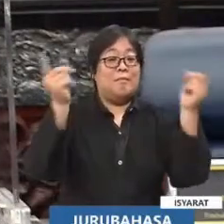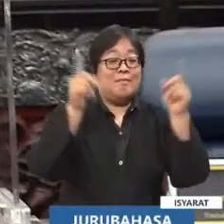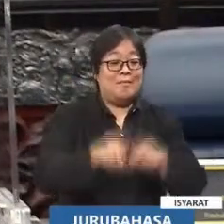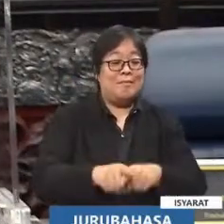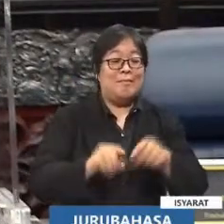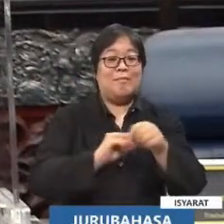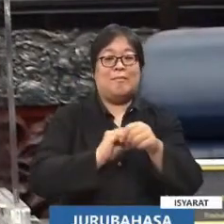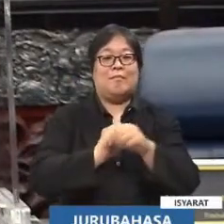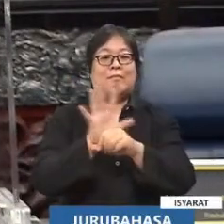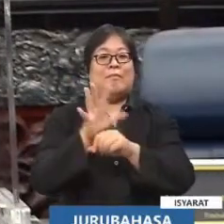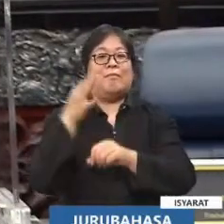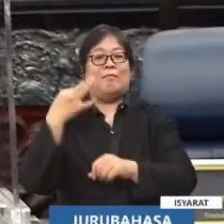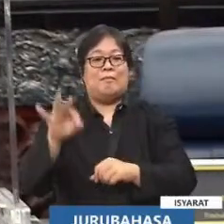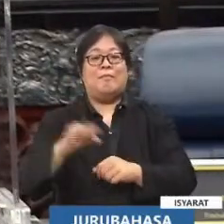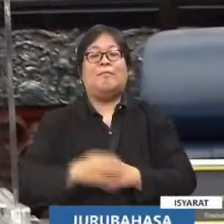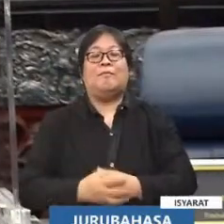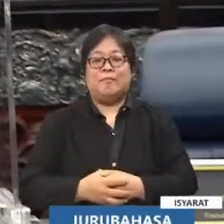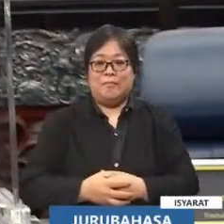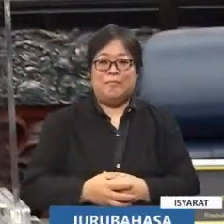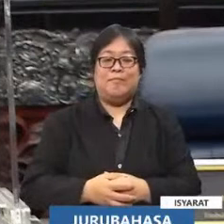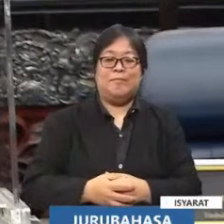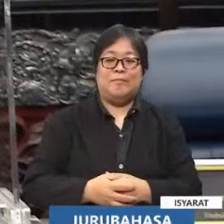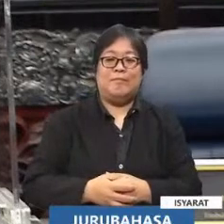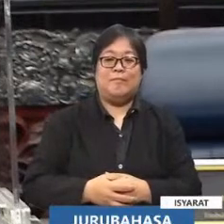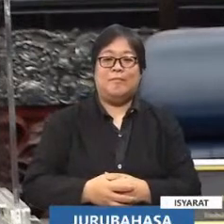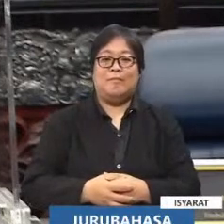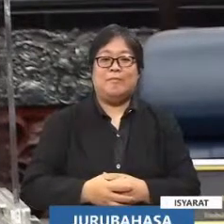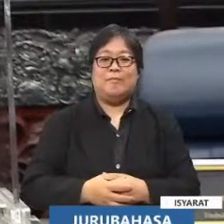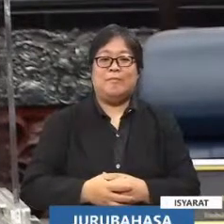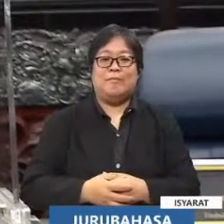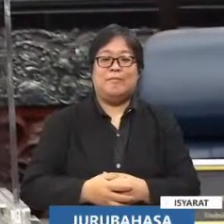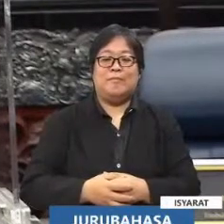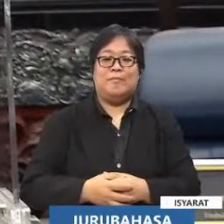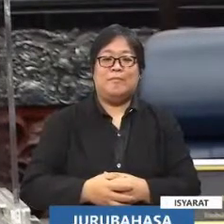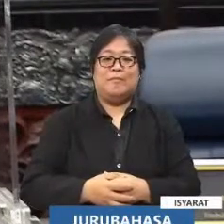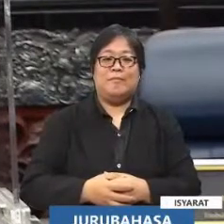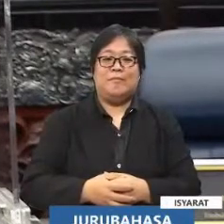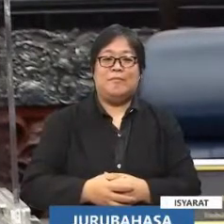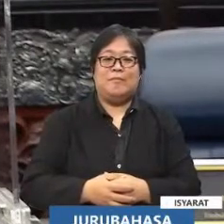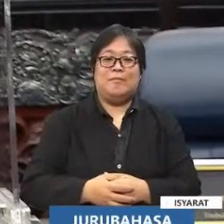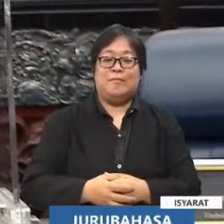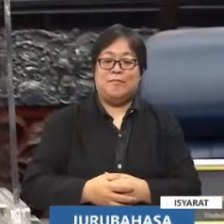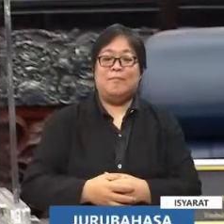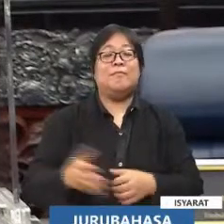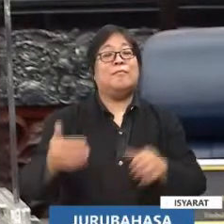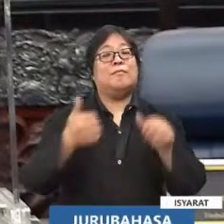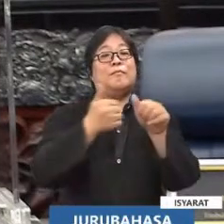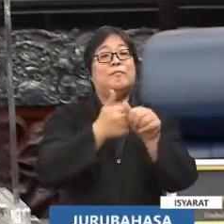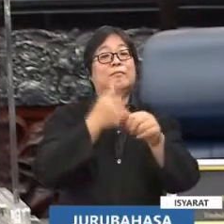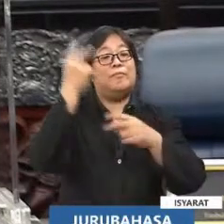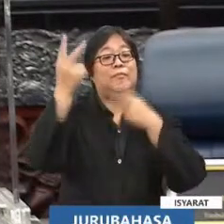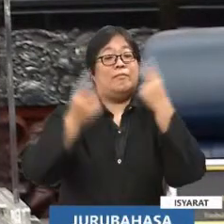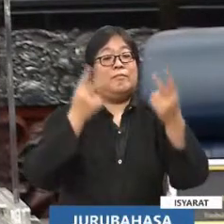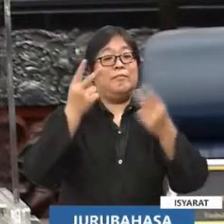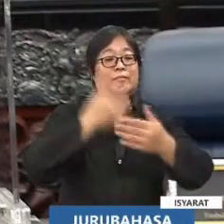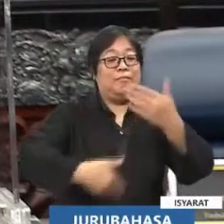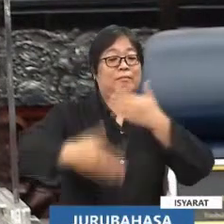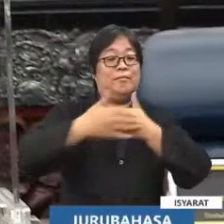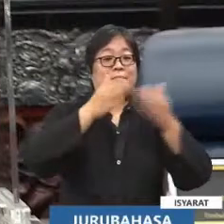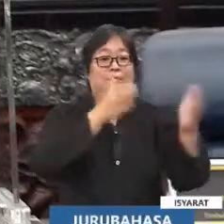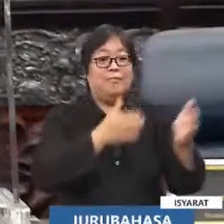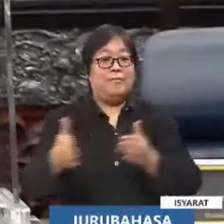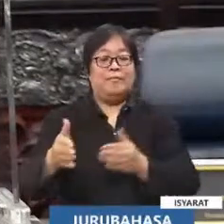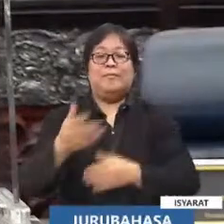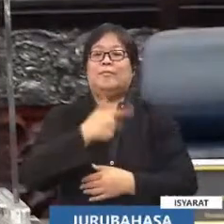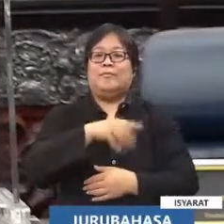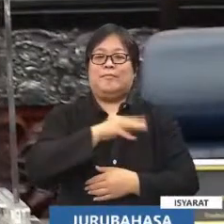akibat pandemik COVID-19 yang telah melanda seluruh pelosok dunia pada awal tahun lalu. Menerusi tourism recovery plan, kementerian